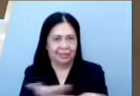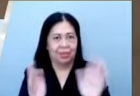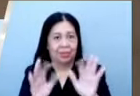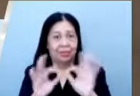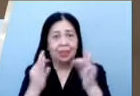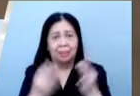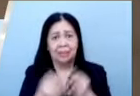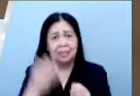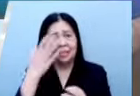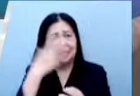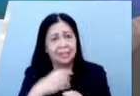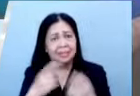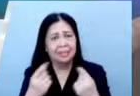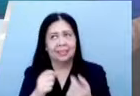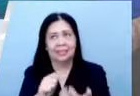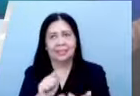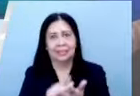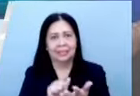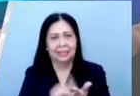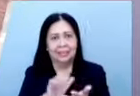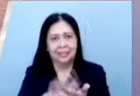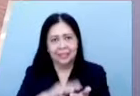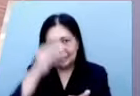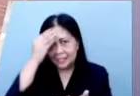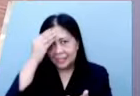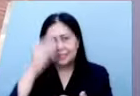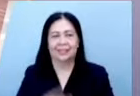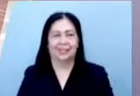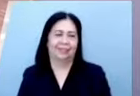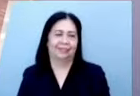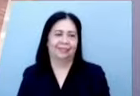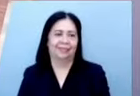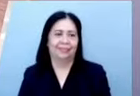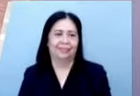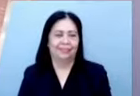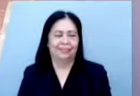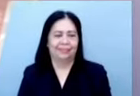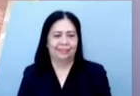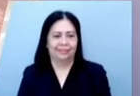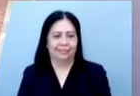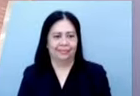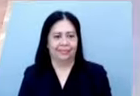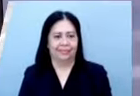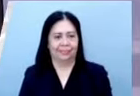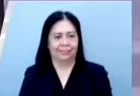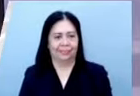may napupulot kang aral. Nelson Canlas, updated sa Showbiz Happenings!